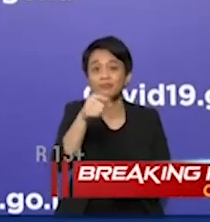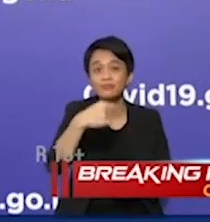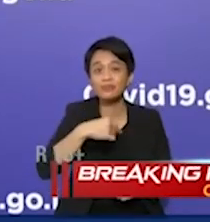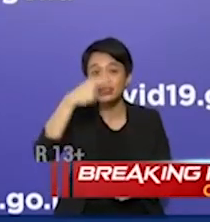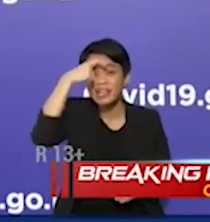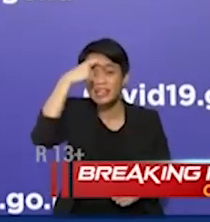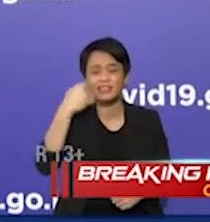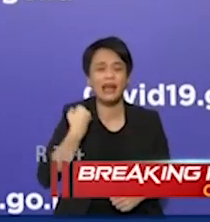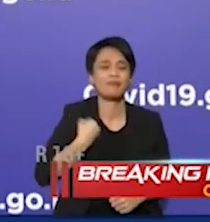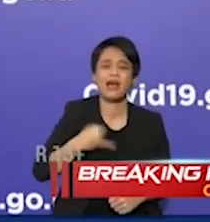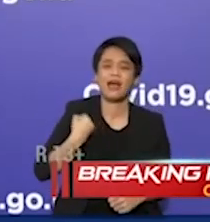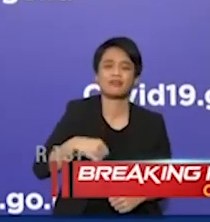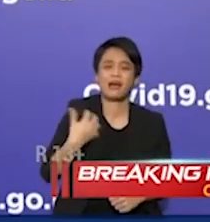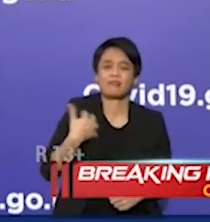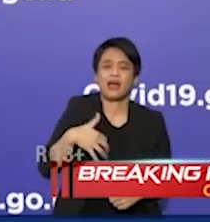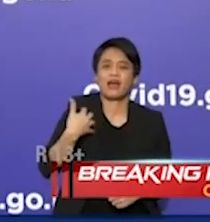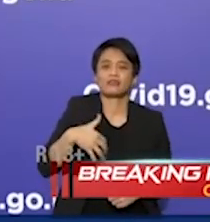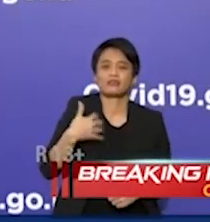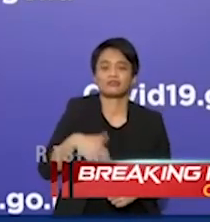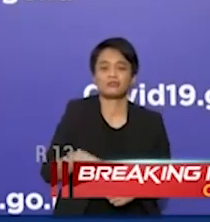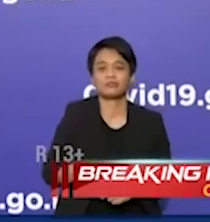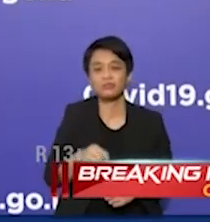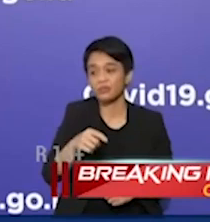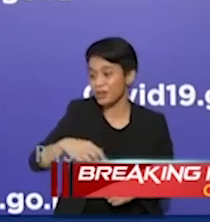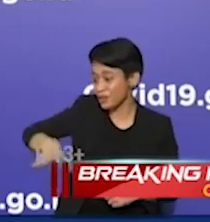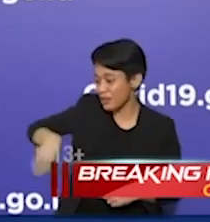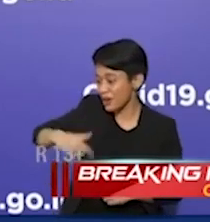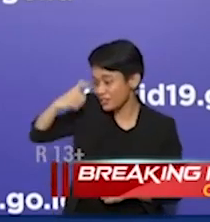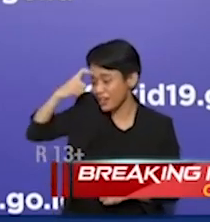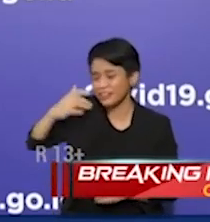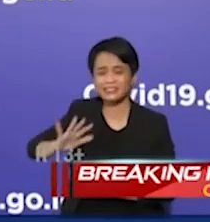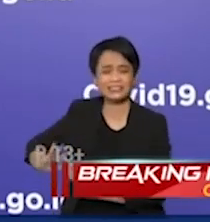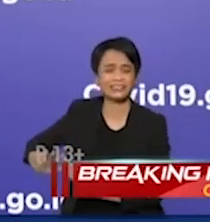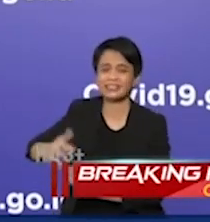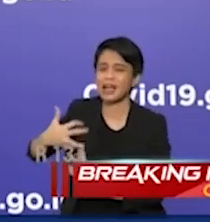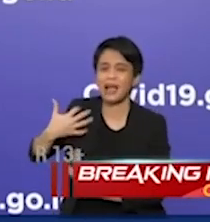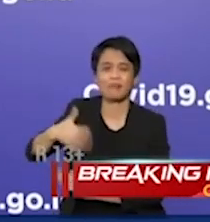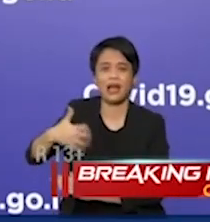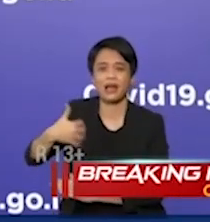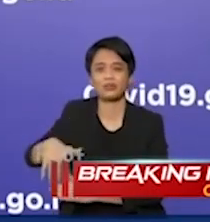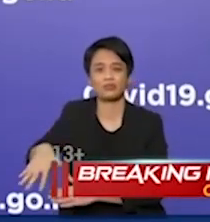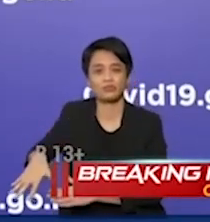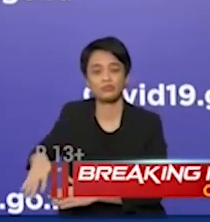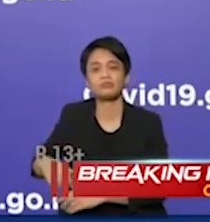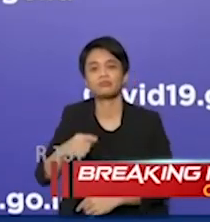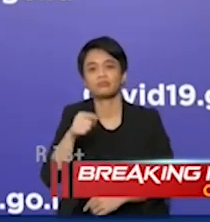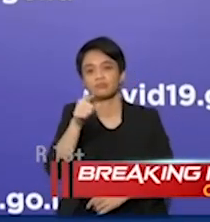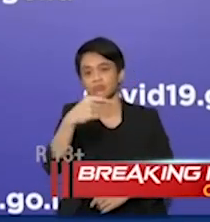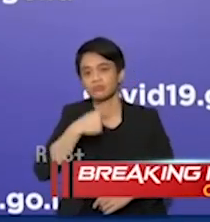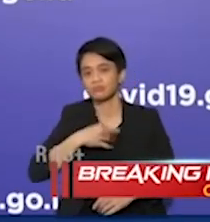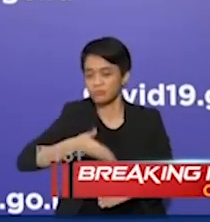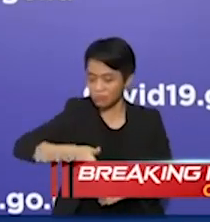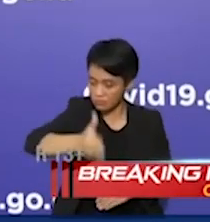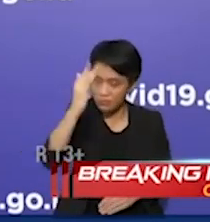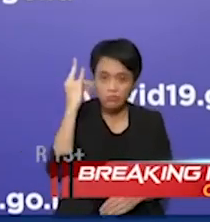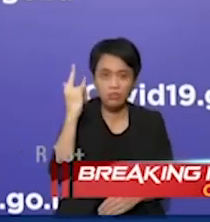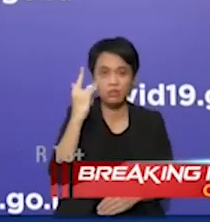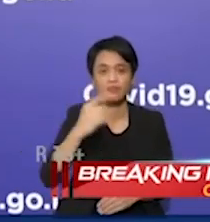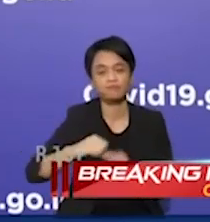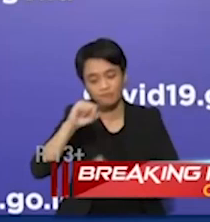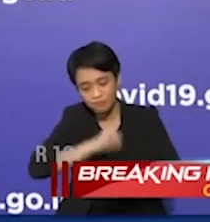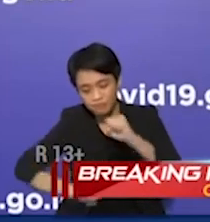karena kita tidak ingin keluarga kita sakit Ayo kita harus tetap maju kita harus tetap